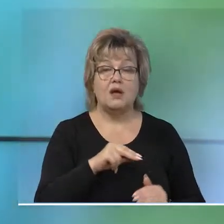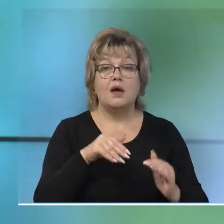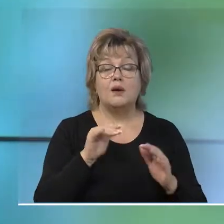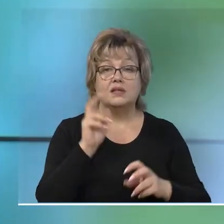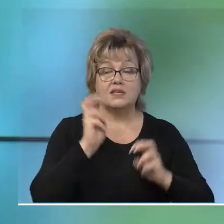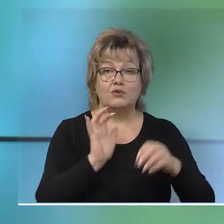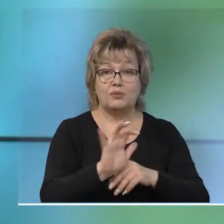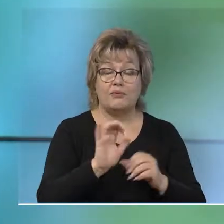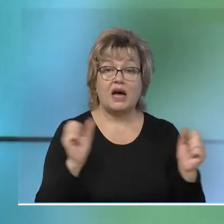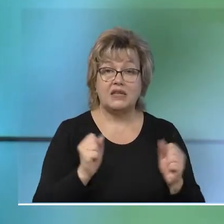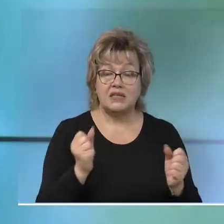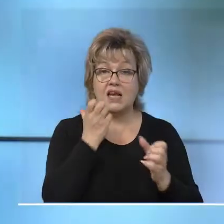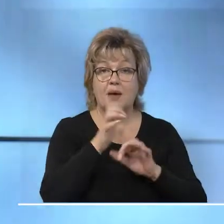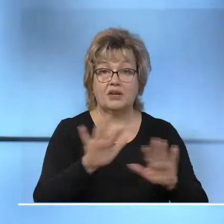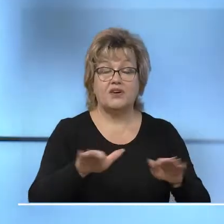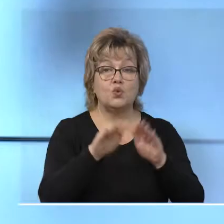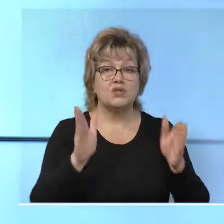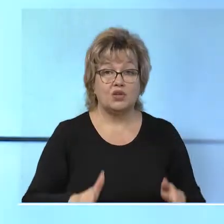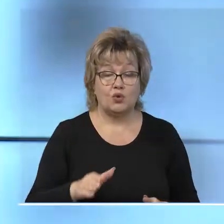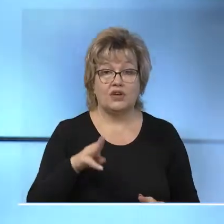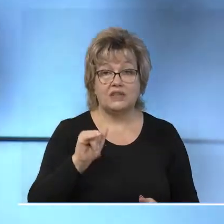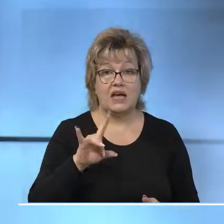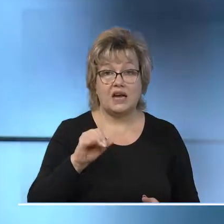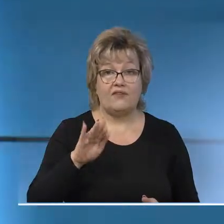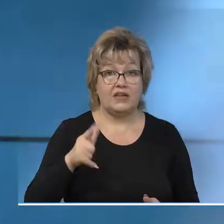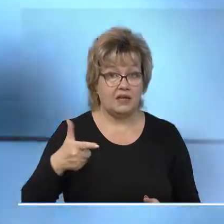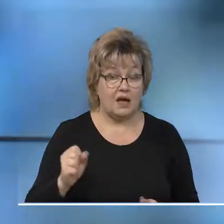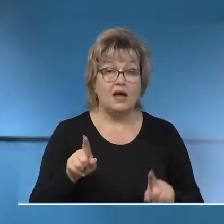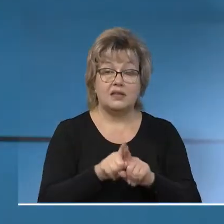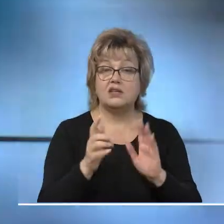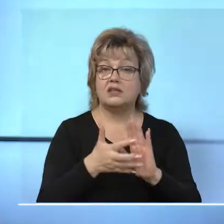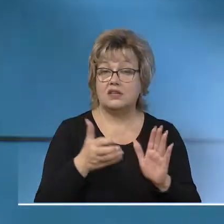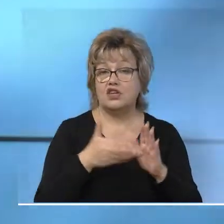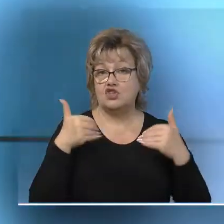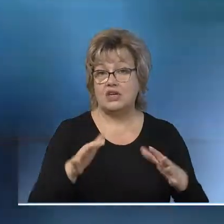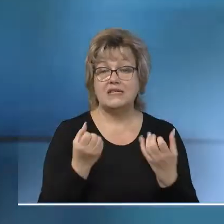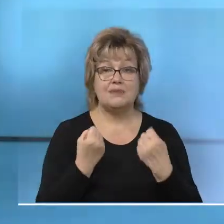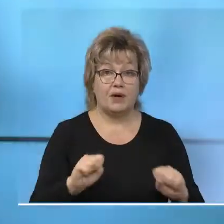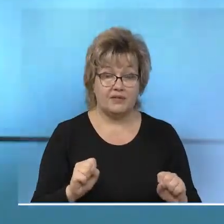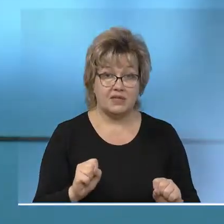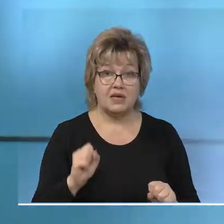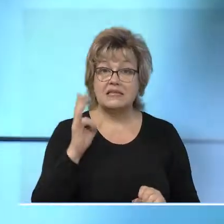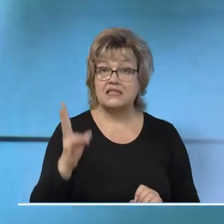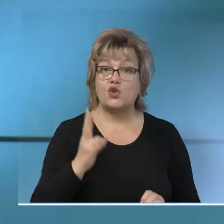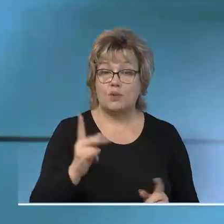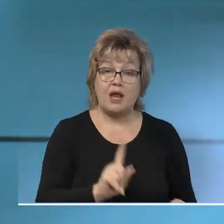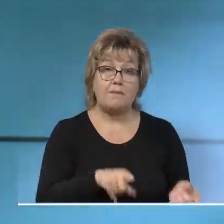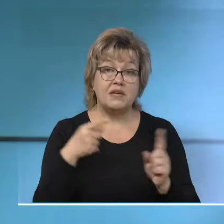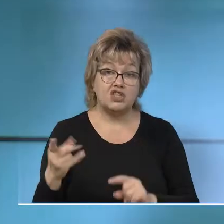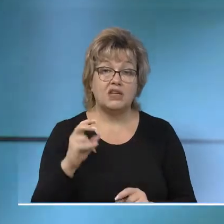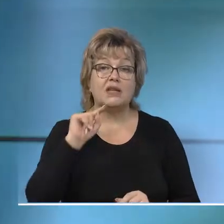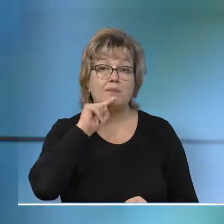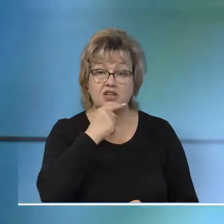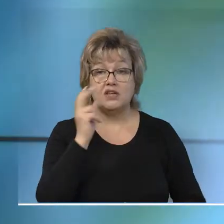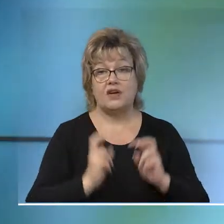На заводе по выпуску холодильных и обогревательных установок «Террафрига» от таких недостатков решили избавиться. С ноября перешли